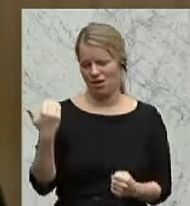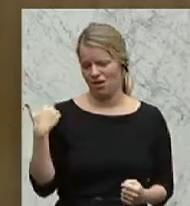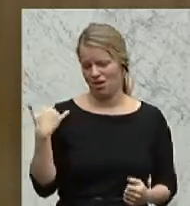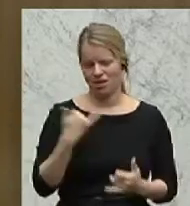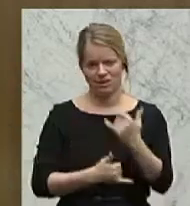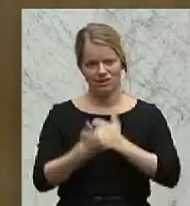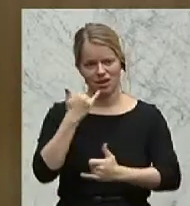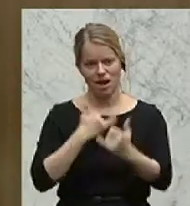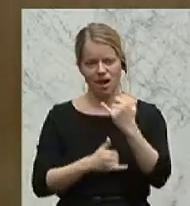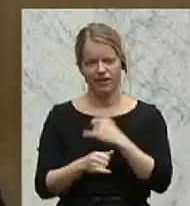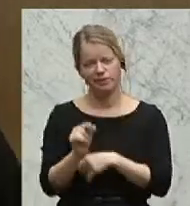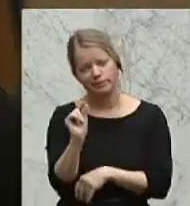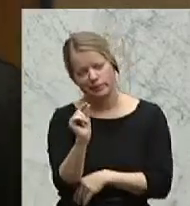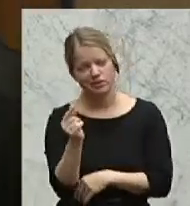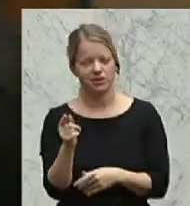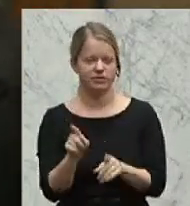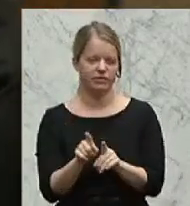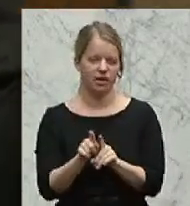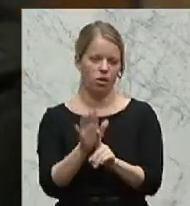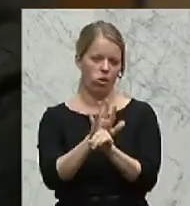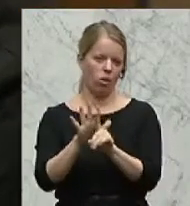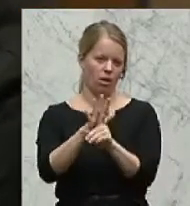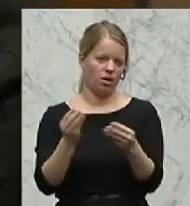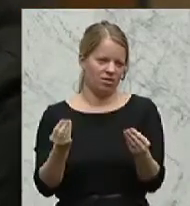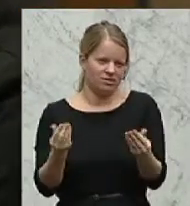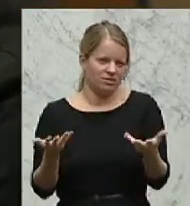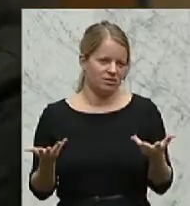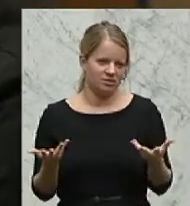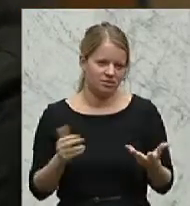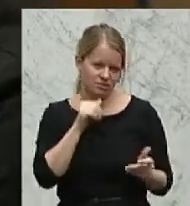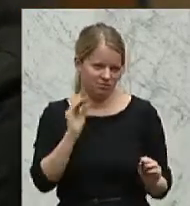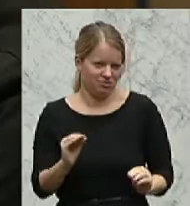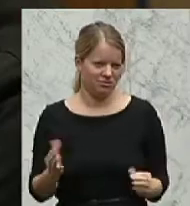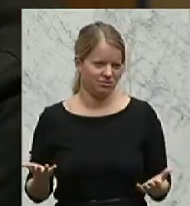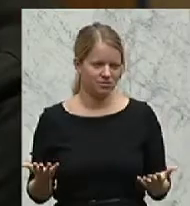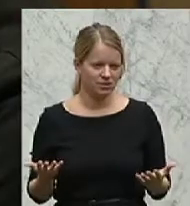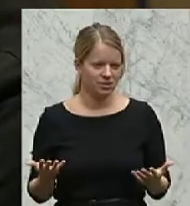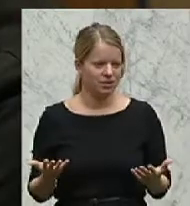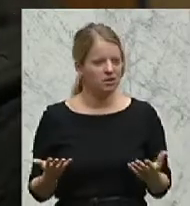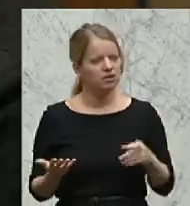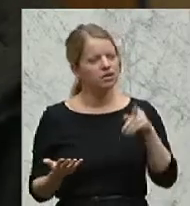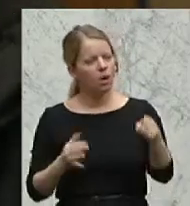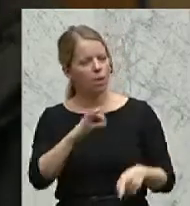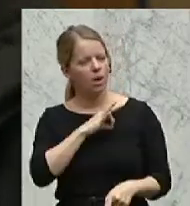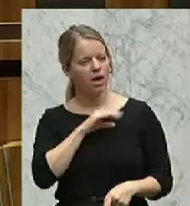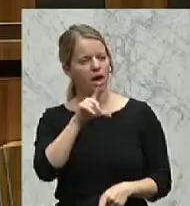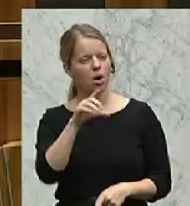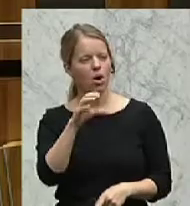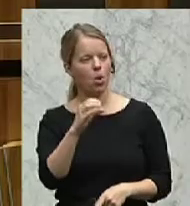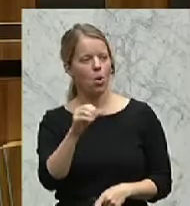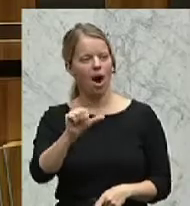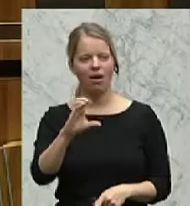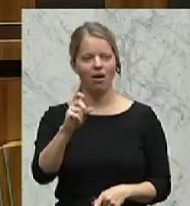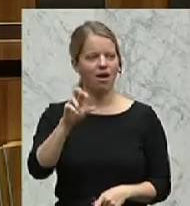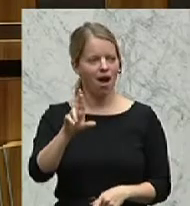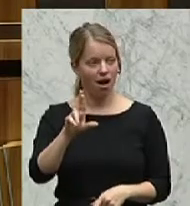Jahre ein bisschen einen Bluff geliefert. Und es ist eben für mich jetzt wahnsinnig schwer, Herr Kollege Loack, auch wenn Sie ungläubig schauen, aber die